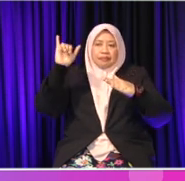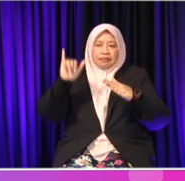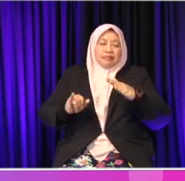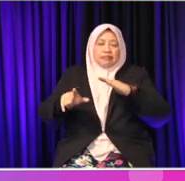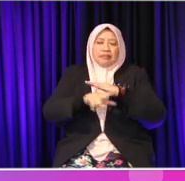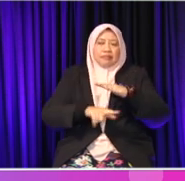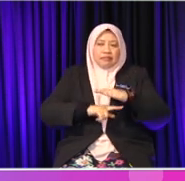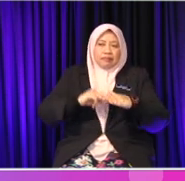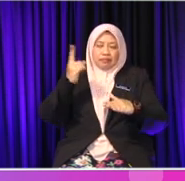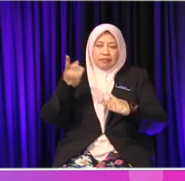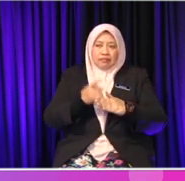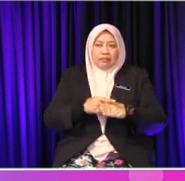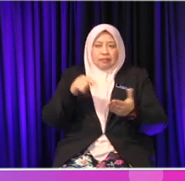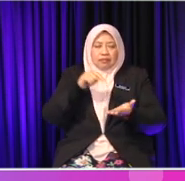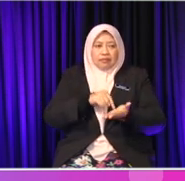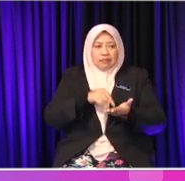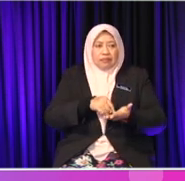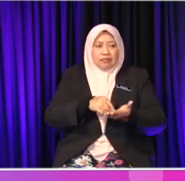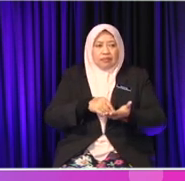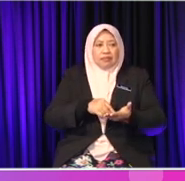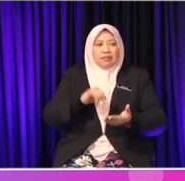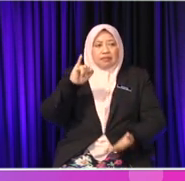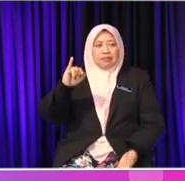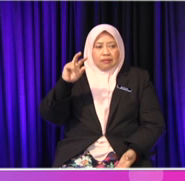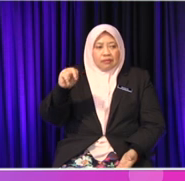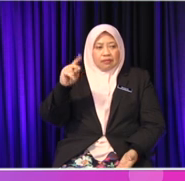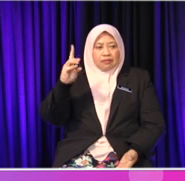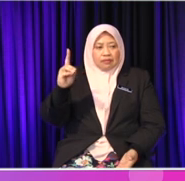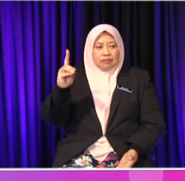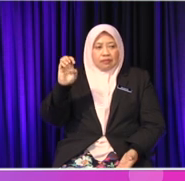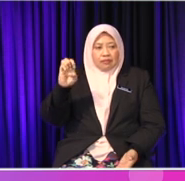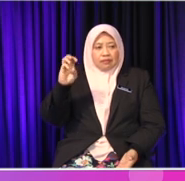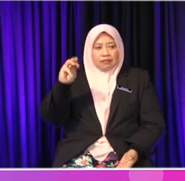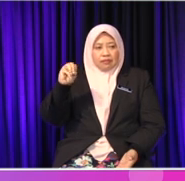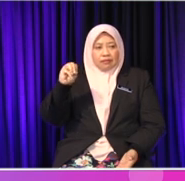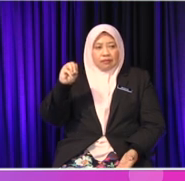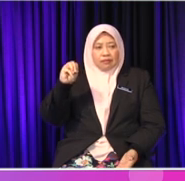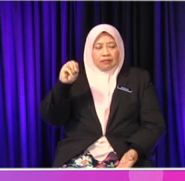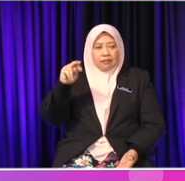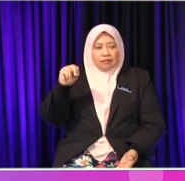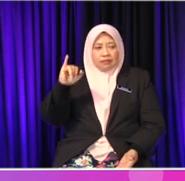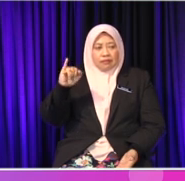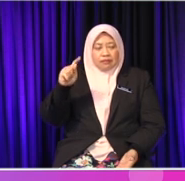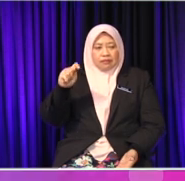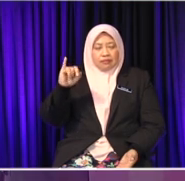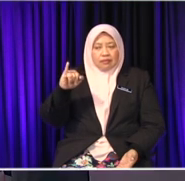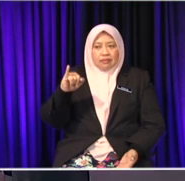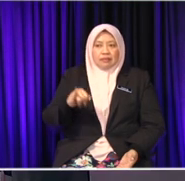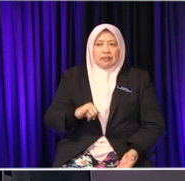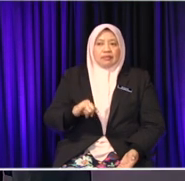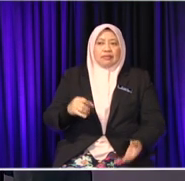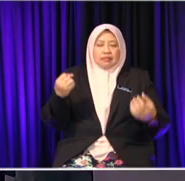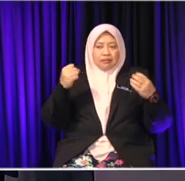Oke jadi inilah namanya konsep inti indentifikasi itu